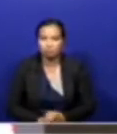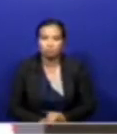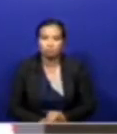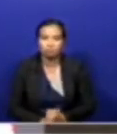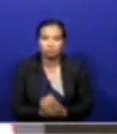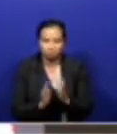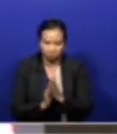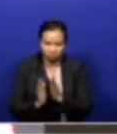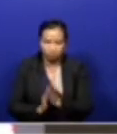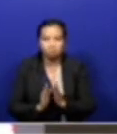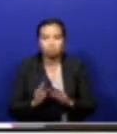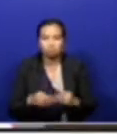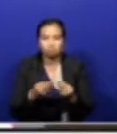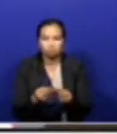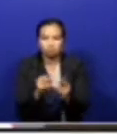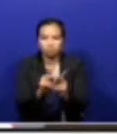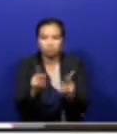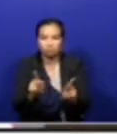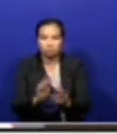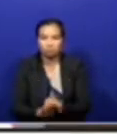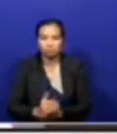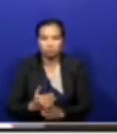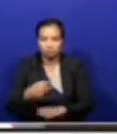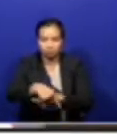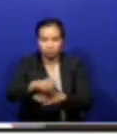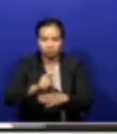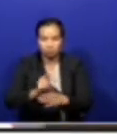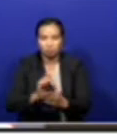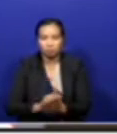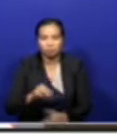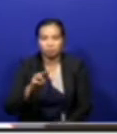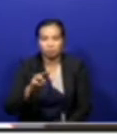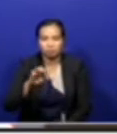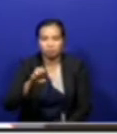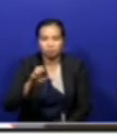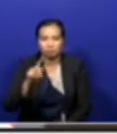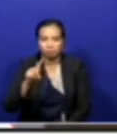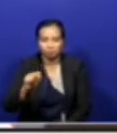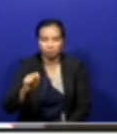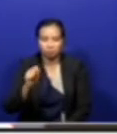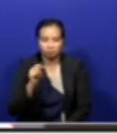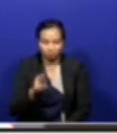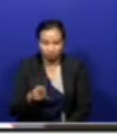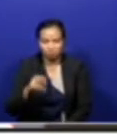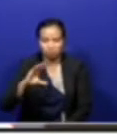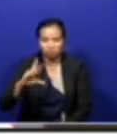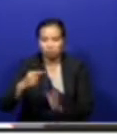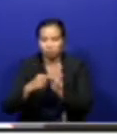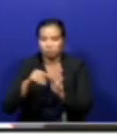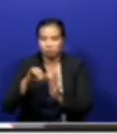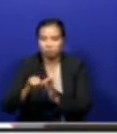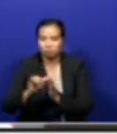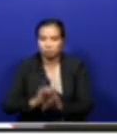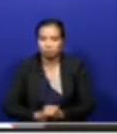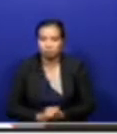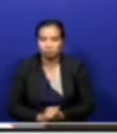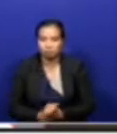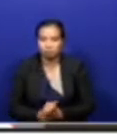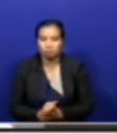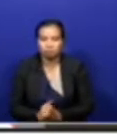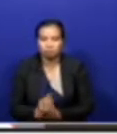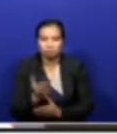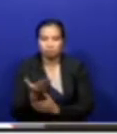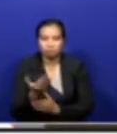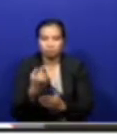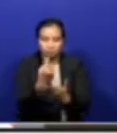ื่นชมคณะกรรมการคณะนี้นะครับโดยเฉพาะท่านประธานวุฒิชัยกิตติธเนศสวนซึ่งแน่นอนครับท่าน